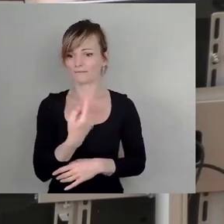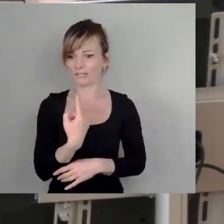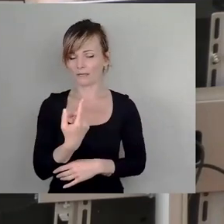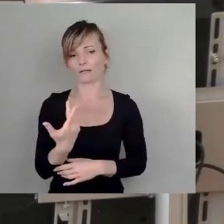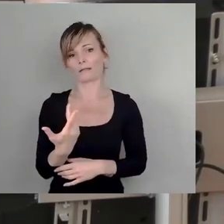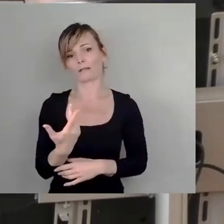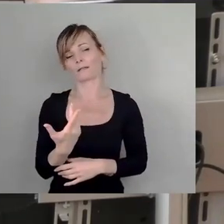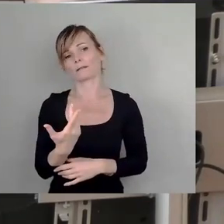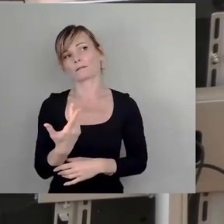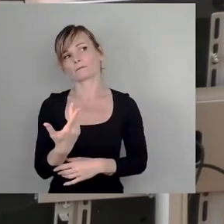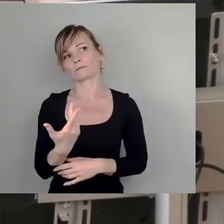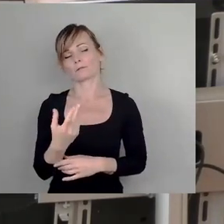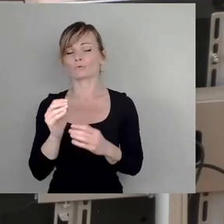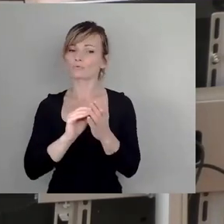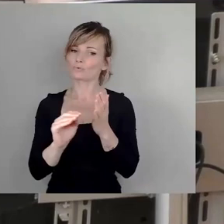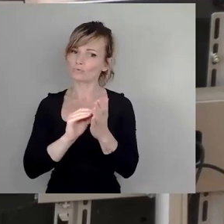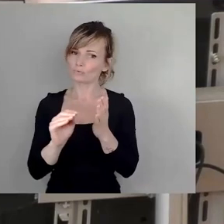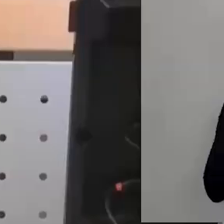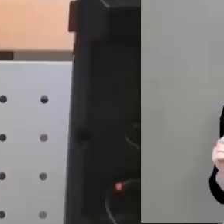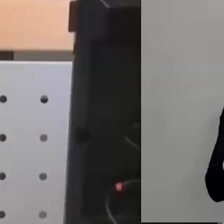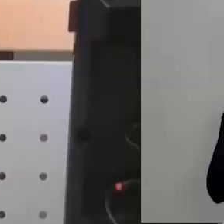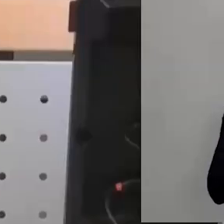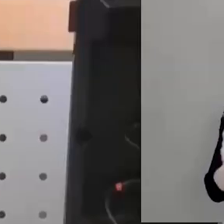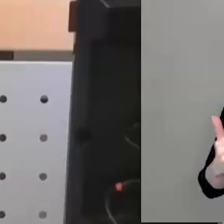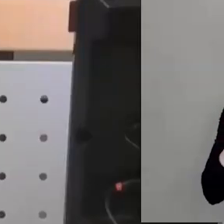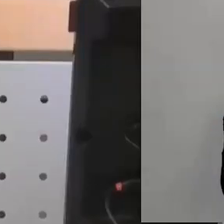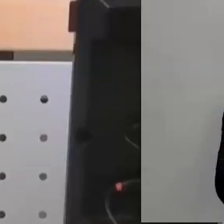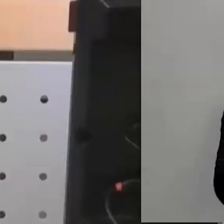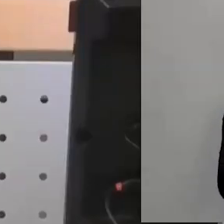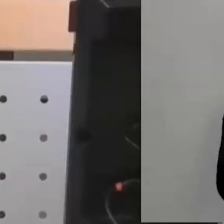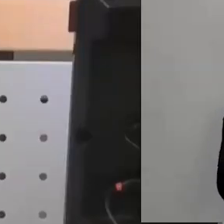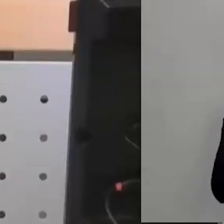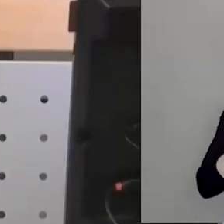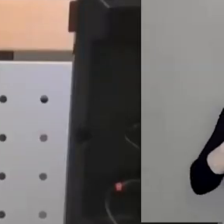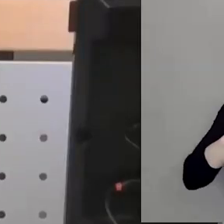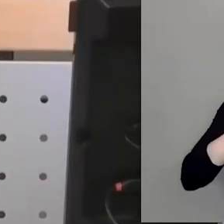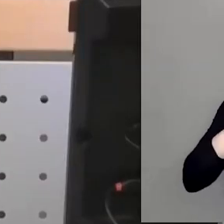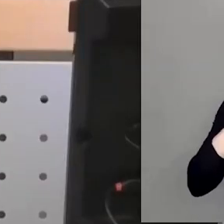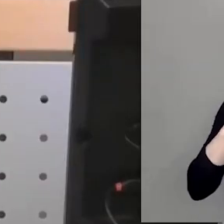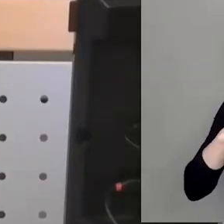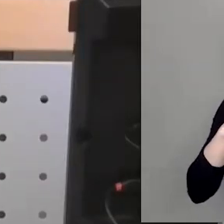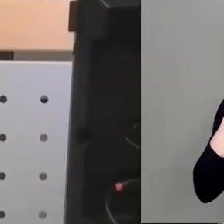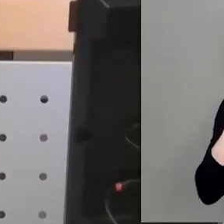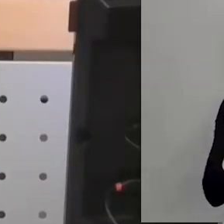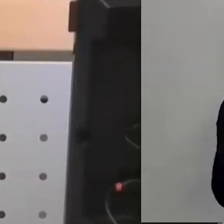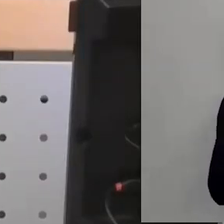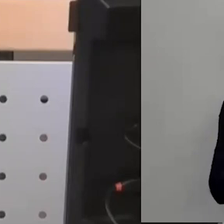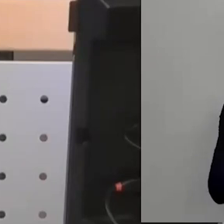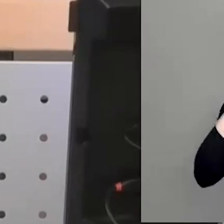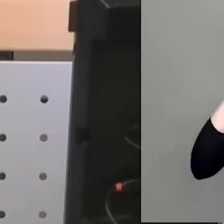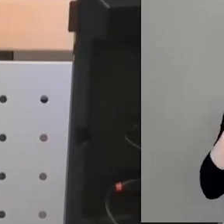ein Schulbibliotheksprogramm auf den Weg gebracht, das sagte, jedes Jahr sollen 10